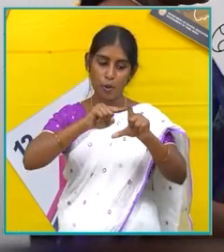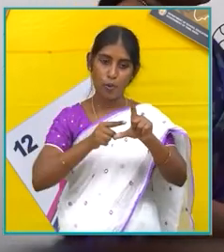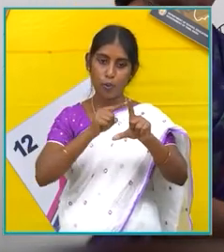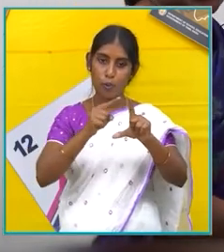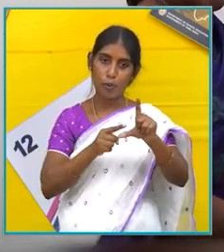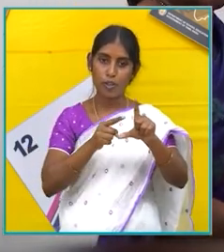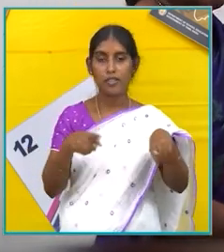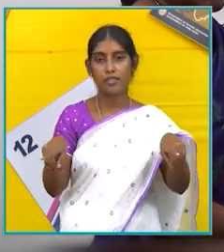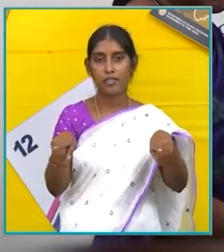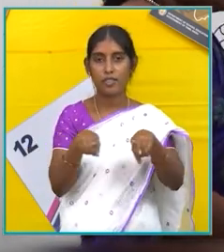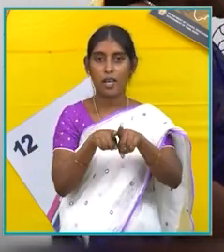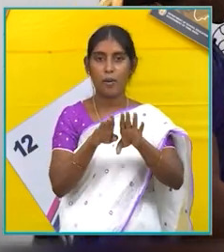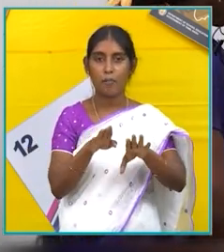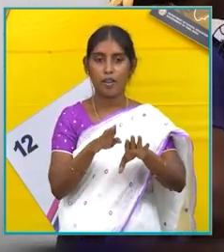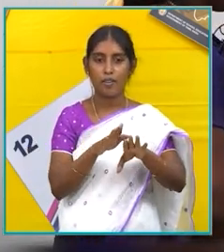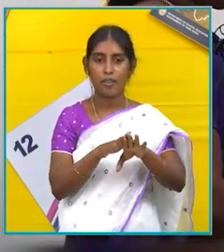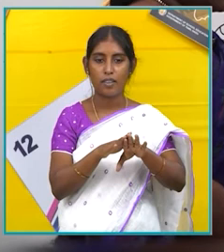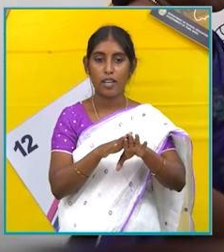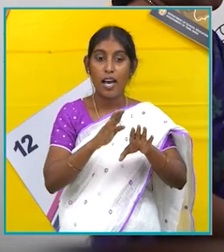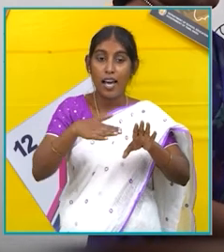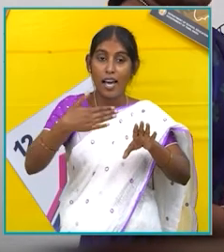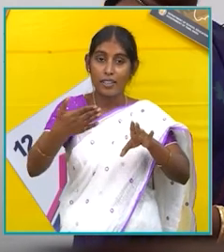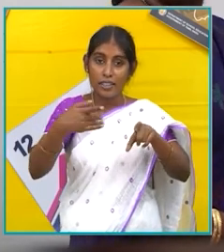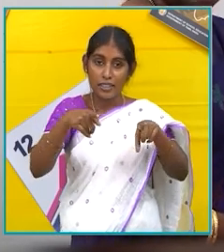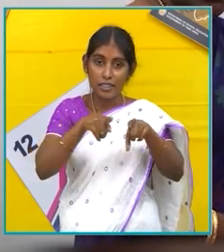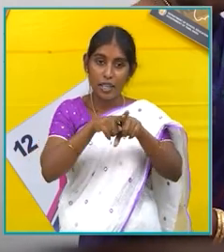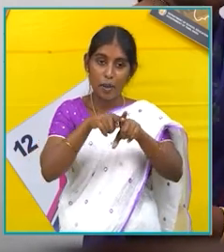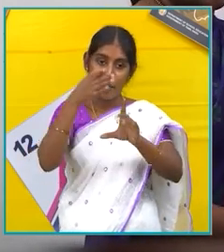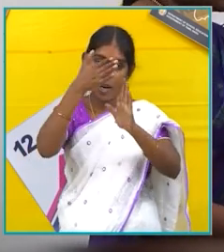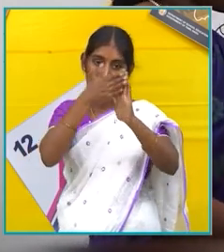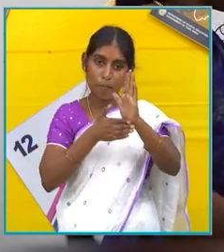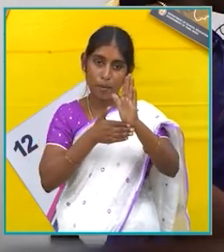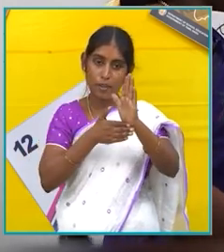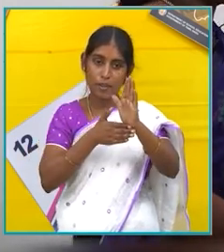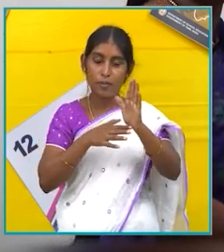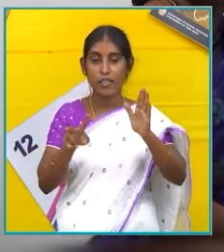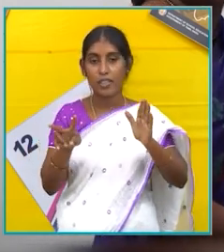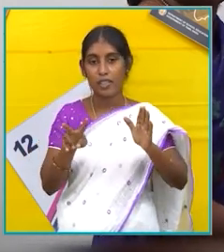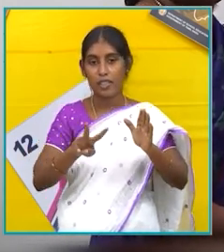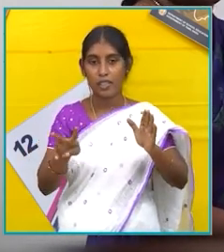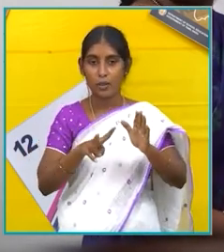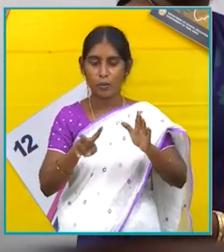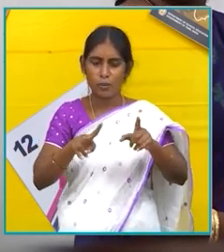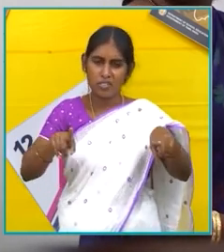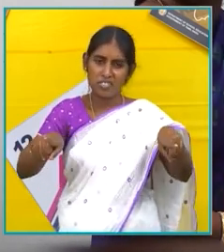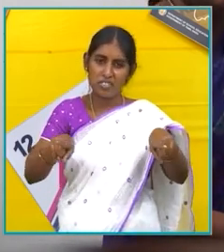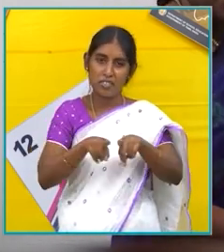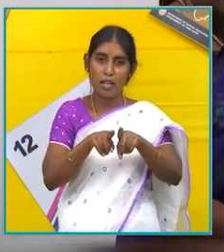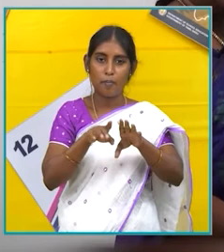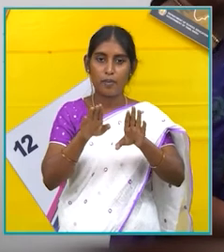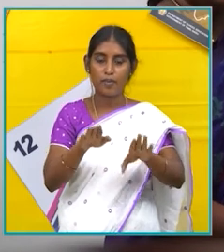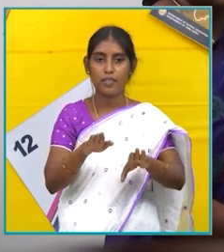இரண்டு கோணங்களும் அவை இணைந்த பக்கமும் மற்றொரு கோணத்தின் இரண்டு கோணங்களும் அவை